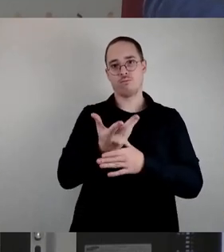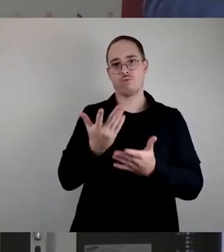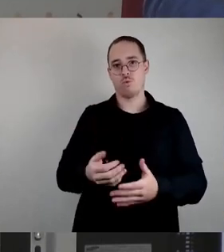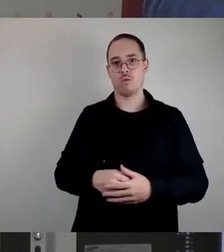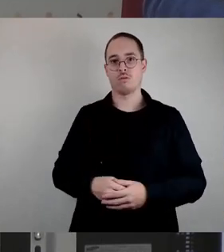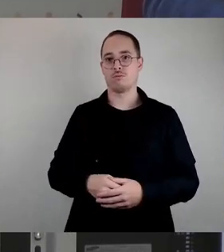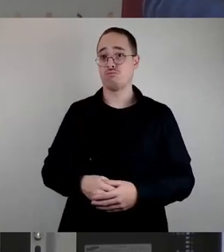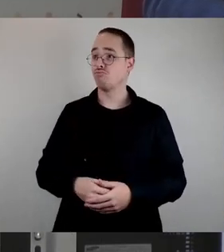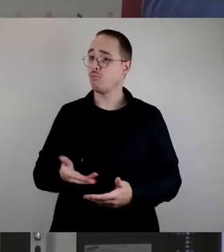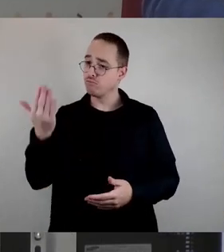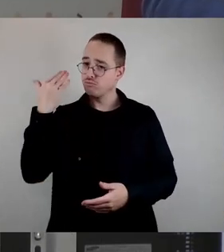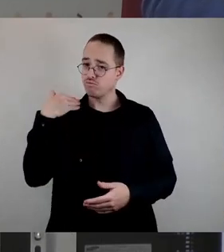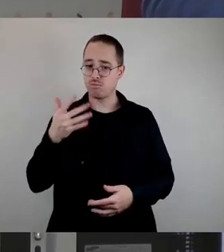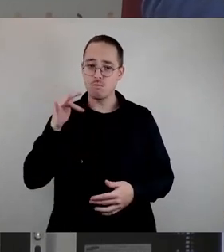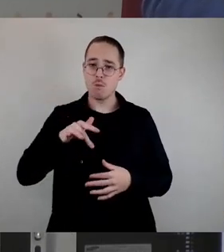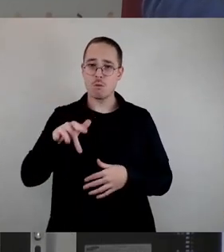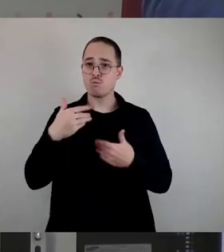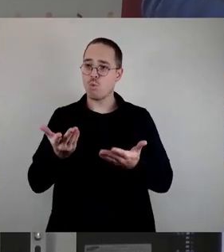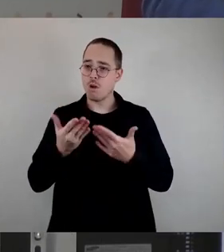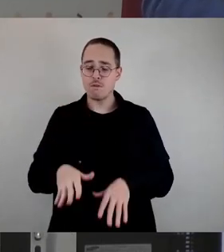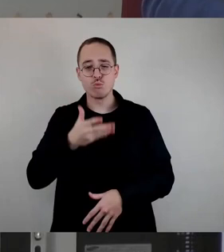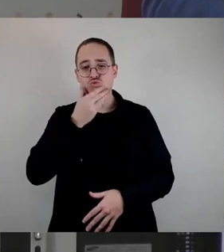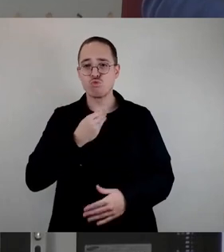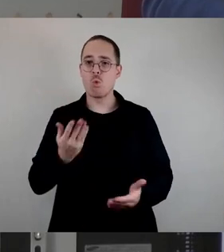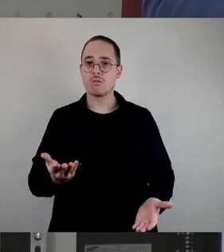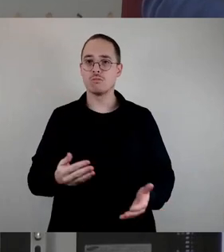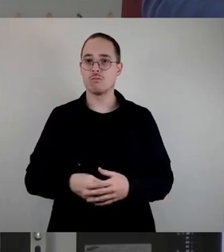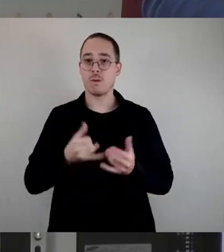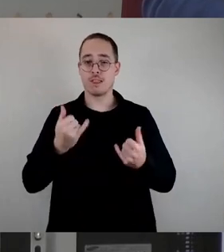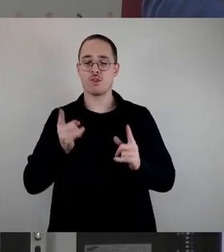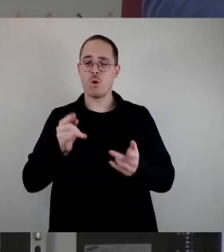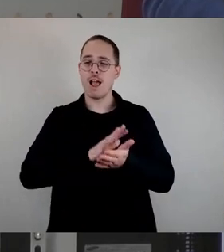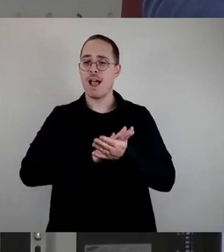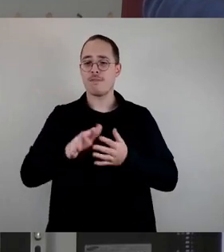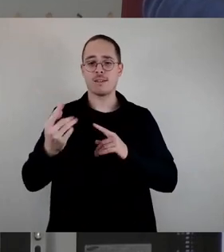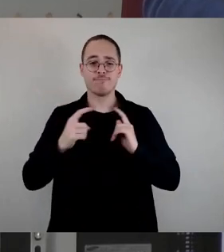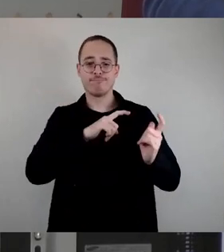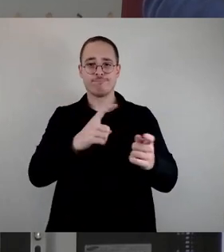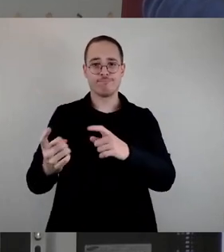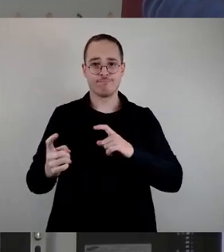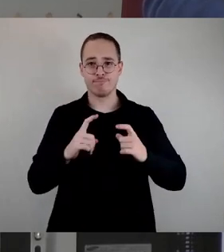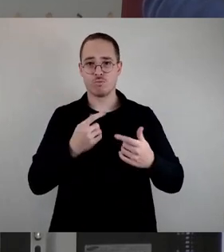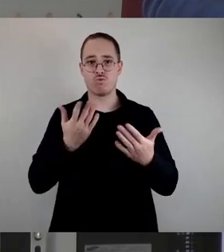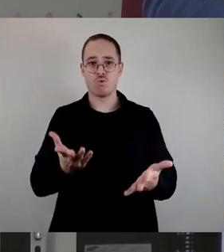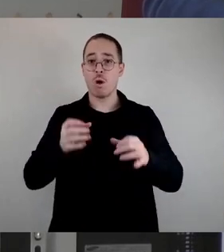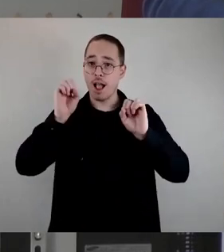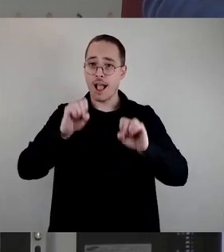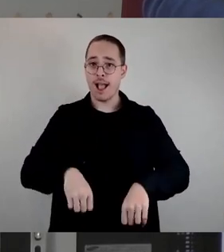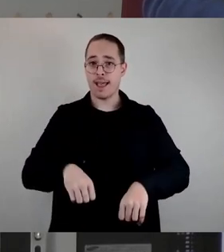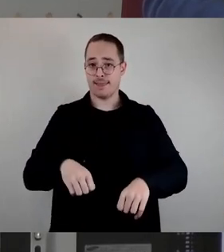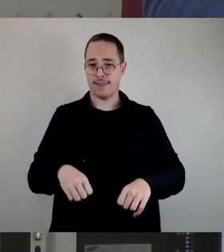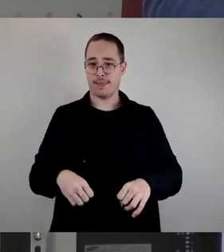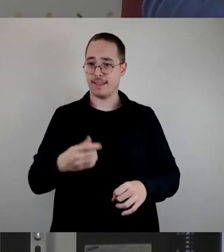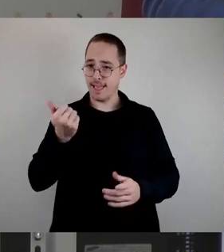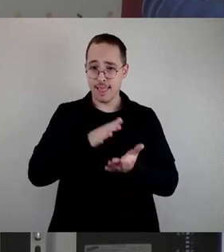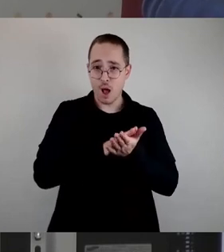schöne Sache. So. Und jetzt sollten wir uns einfach darüber unterhalten, ob wir uns das leisten wollen, diesen